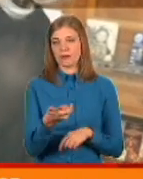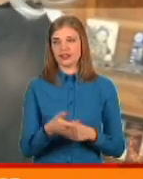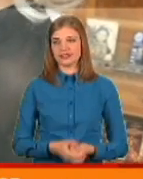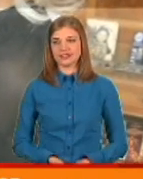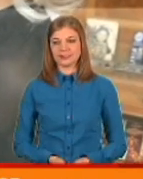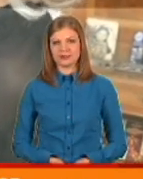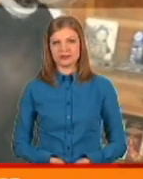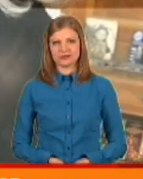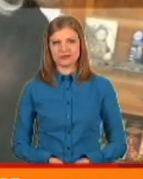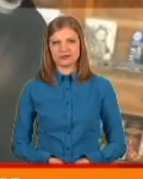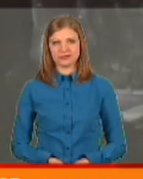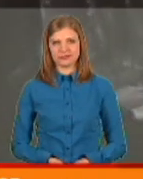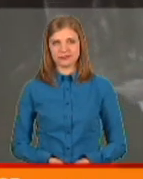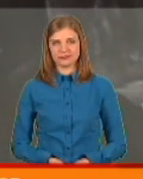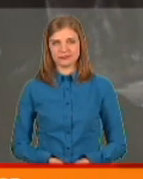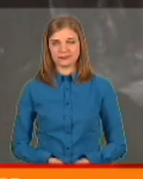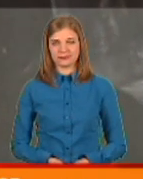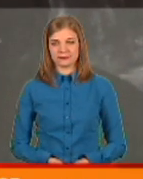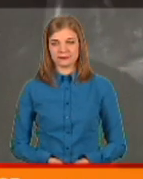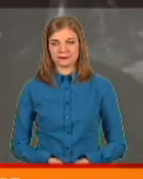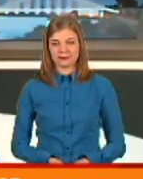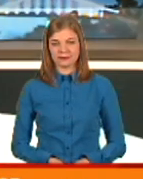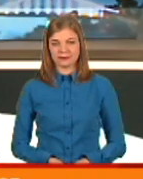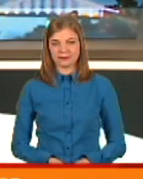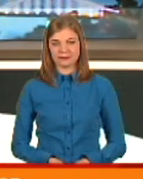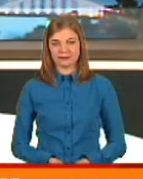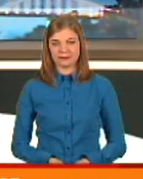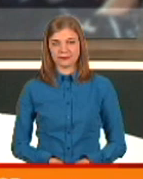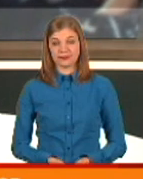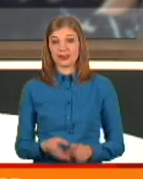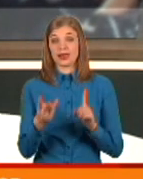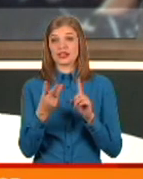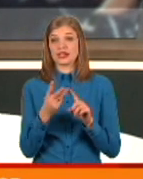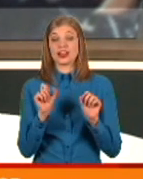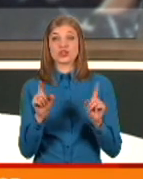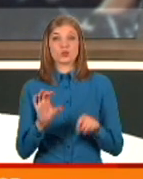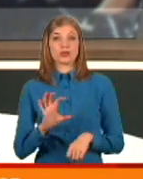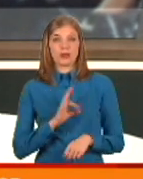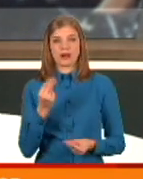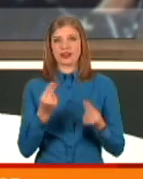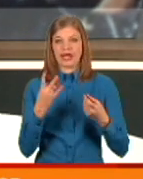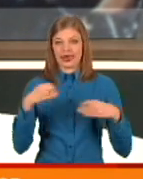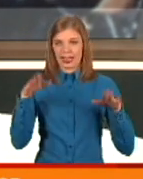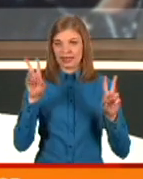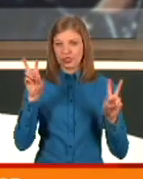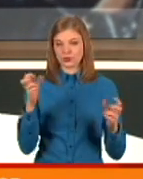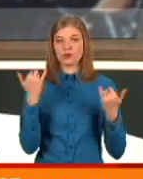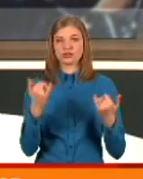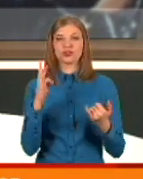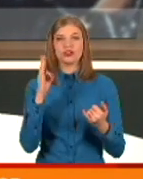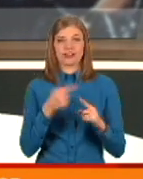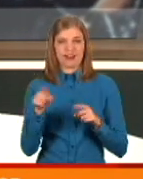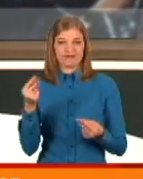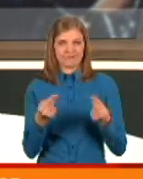малость. Луїза Єрьоміна, Богдан Іванов, програма «Вікна», СТБ. Третя золота медаль на іграх нескорених. Сьогодні на